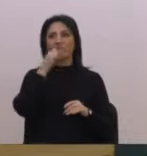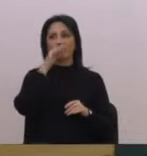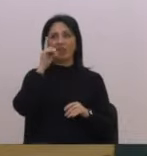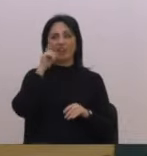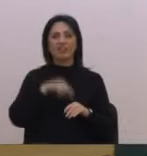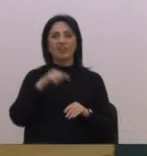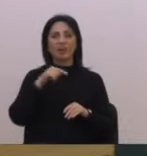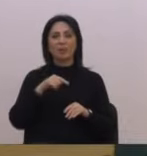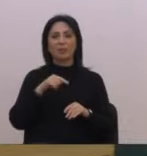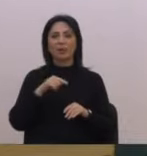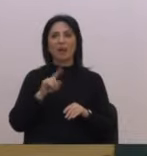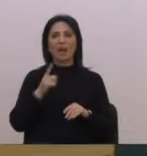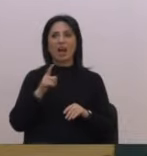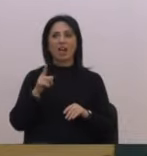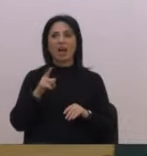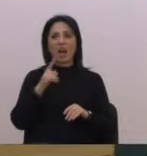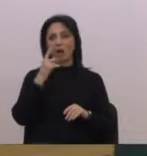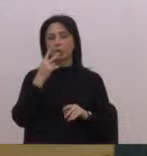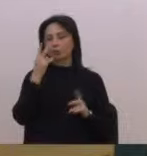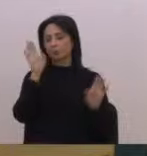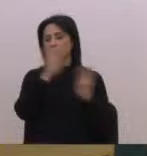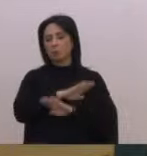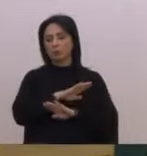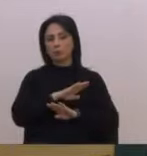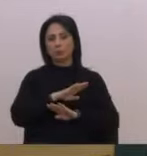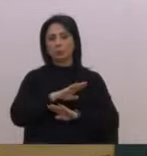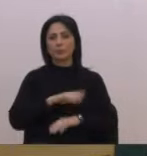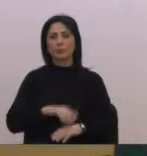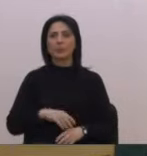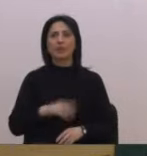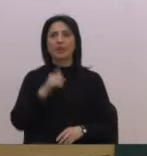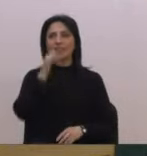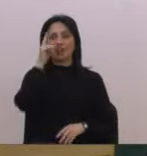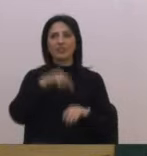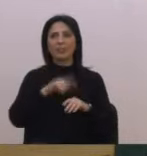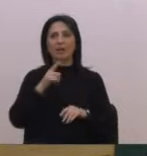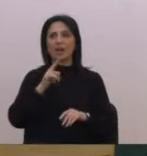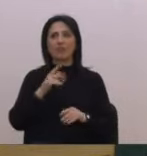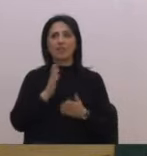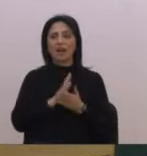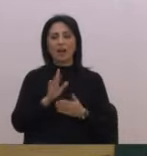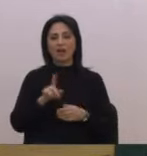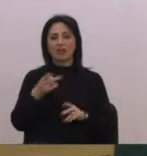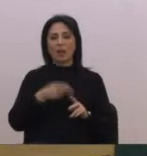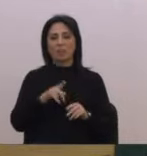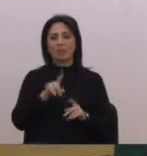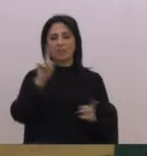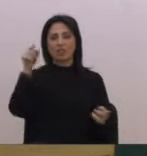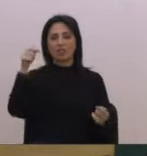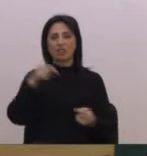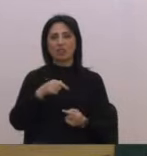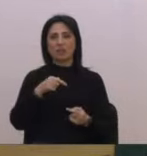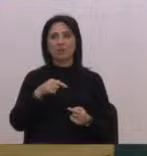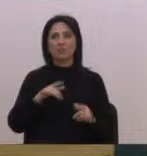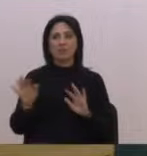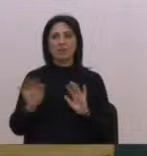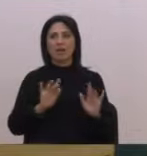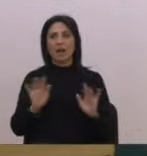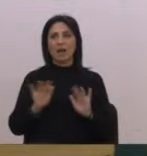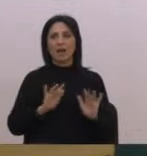ხვდები, რატომ არ იმჩნევთ ამას. Ვერ ხვდები, რატომ არ გაქვთ ამაზე შესაბამისი